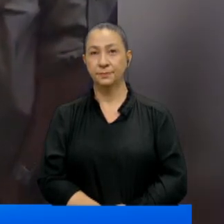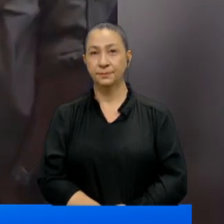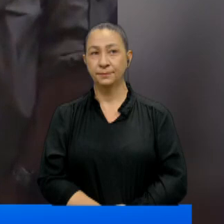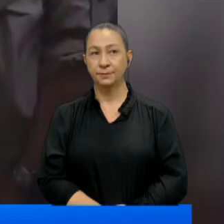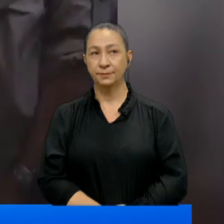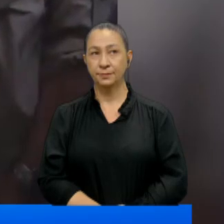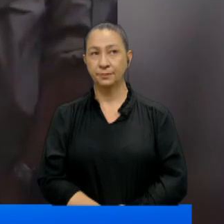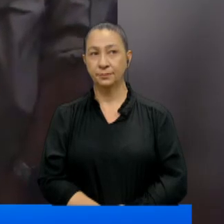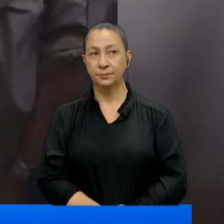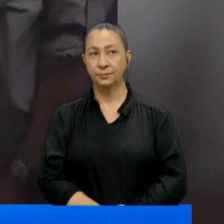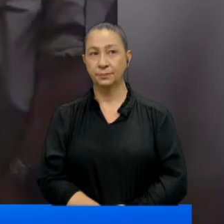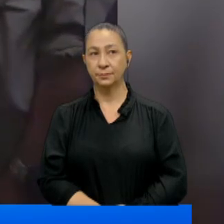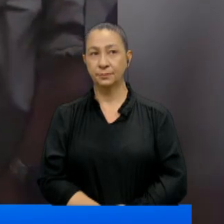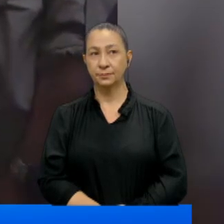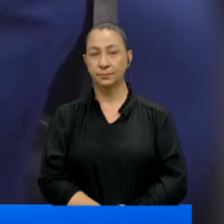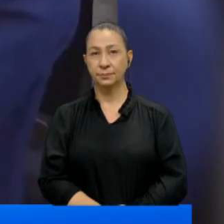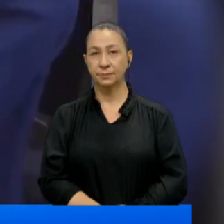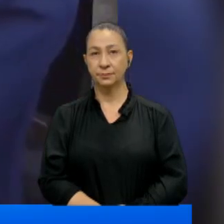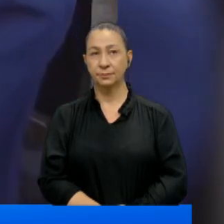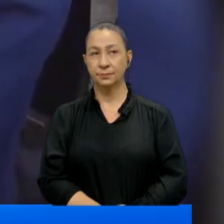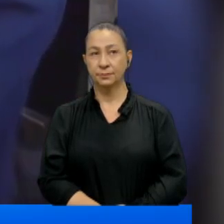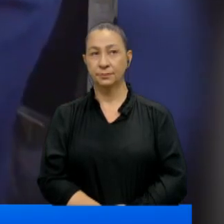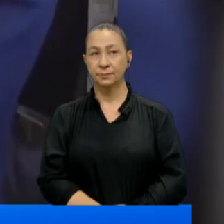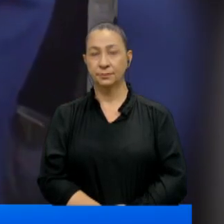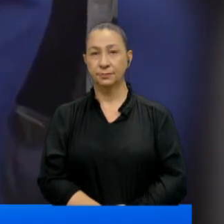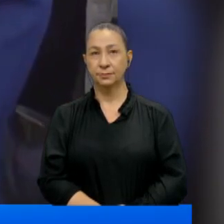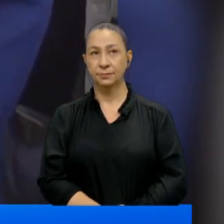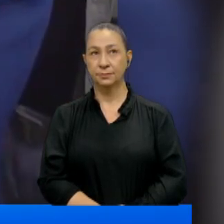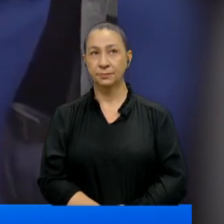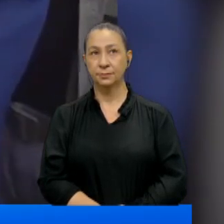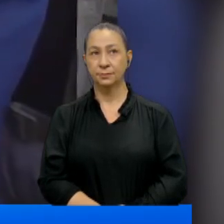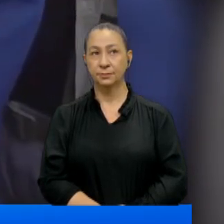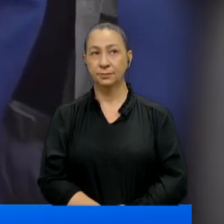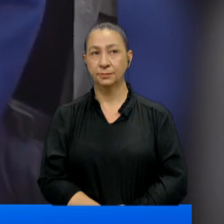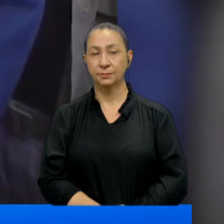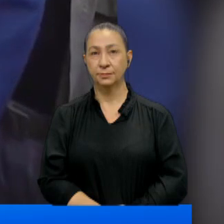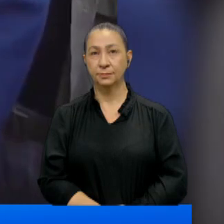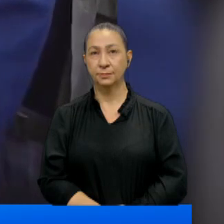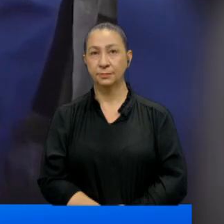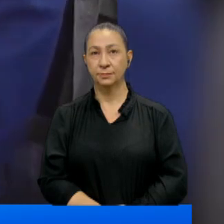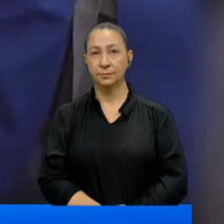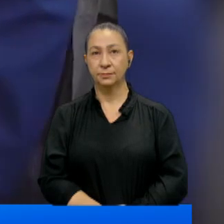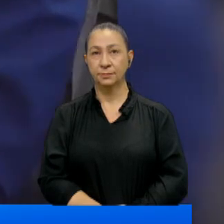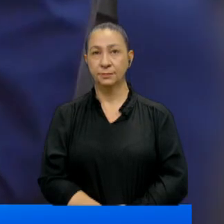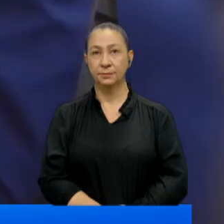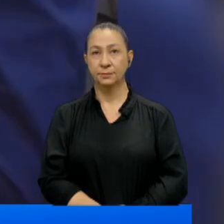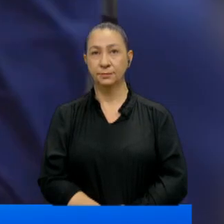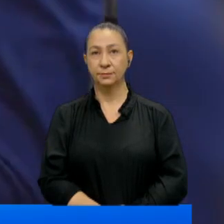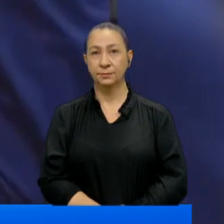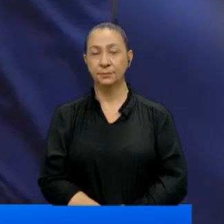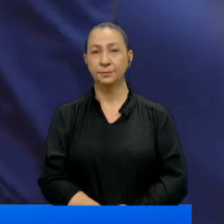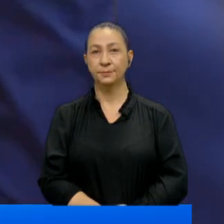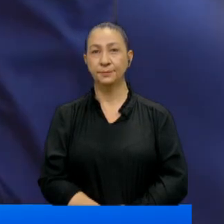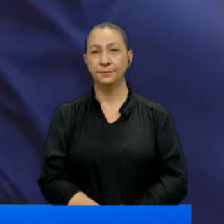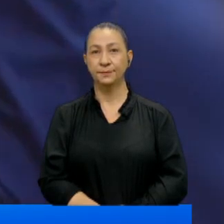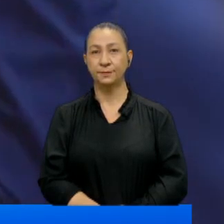geldiniz. Allah razı olsun. Ankara'da oturmuyoruz, bak buradayız. Eğer memleketin yönetiminde dürüst ve ehil insanlar yoksa hiçbir sorun çözülmez. Mümkün değil